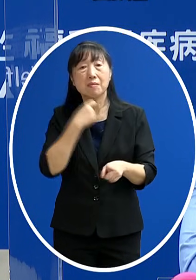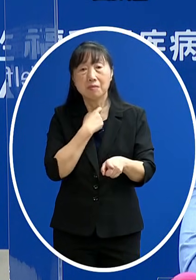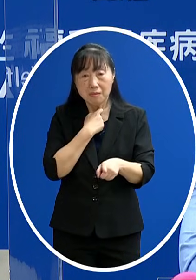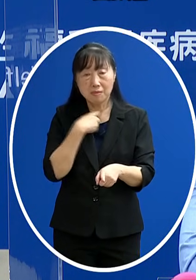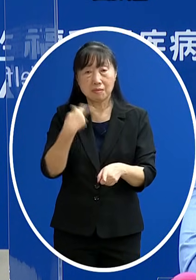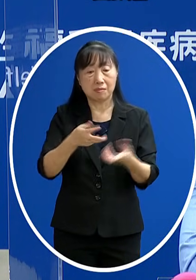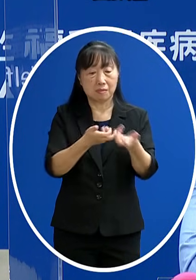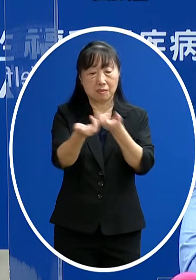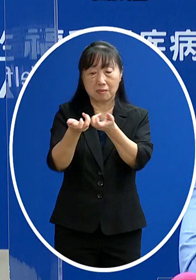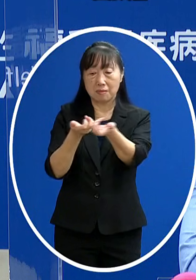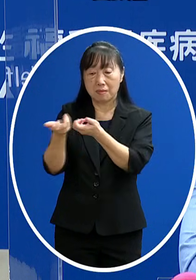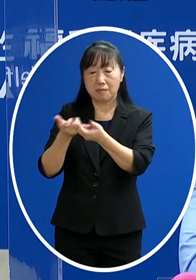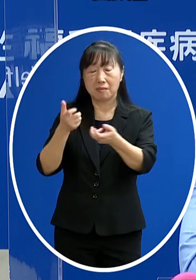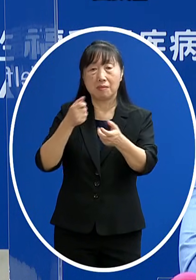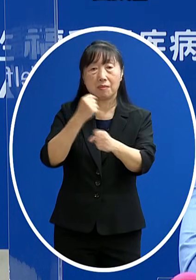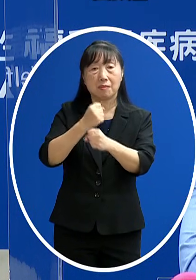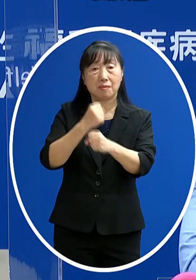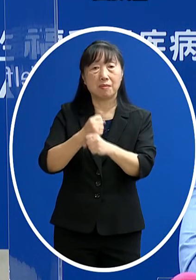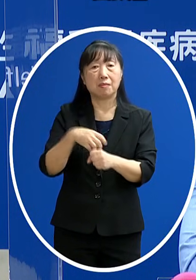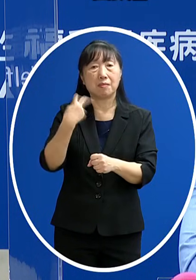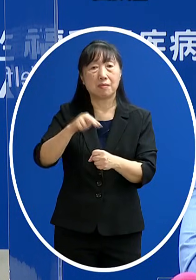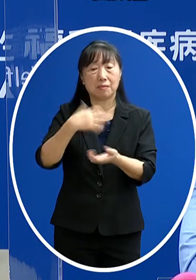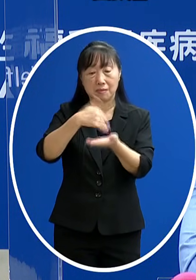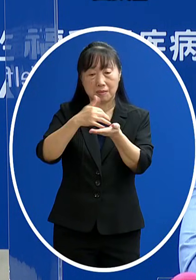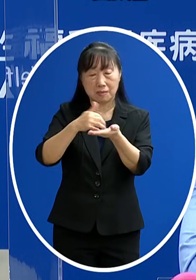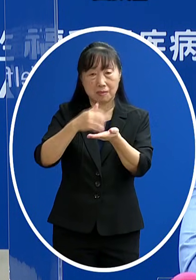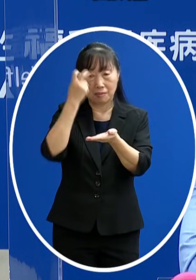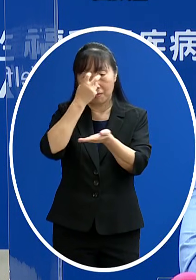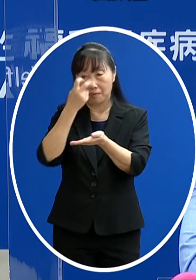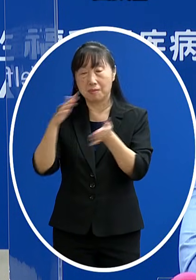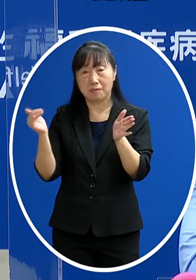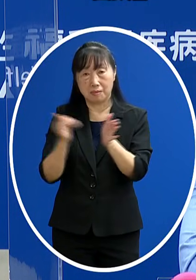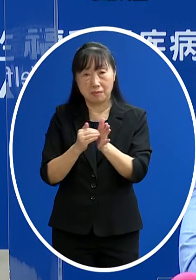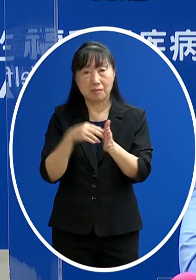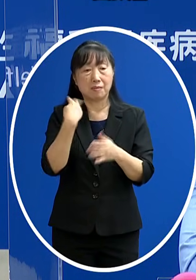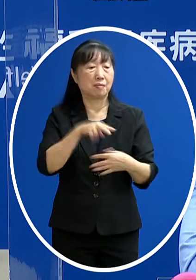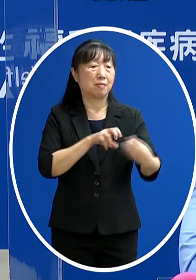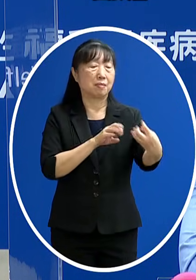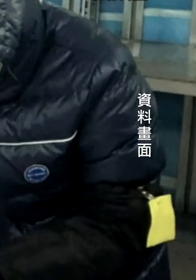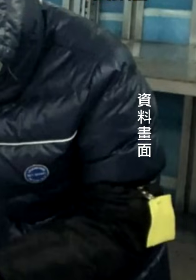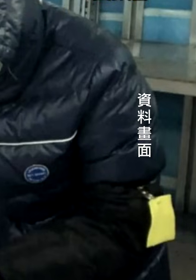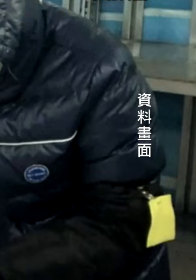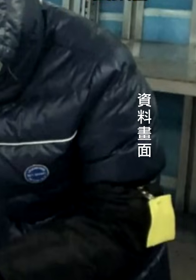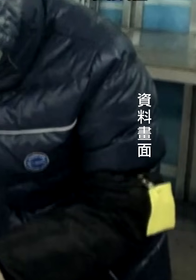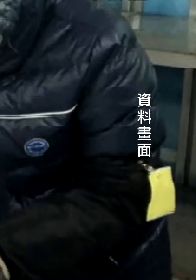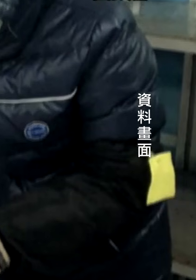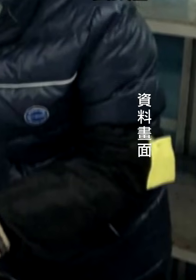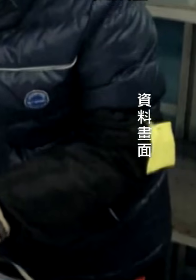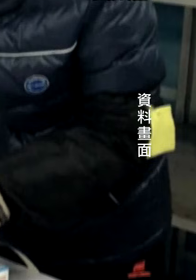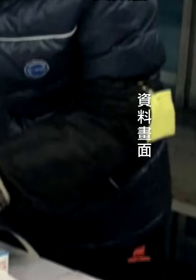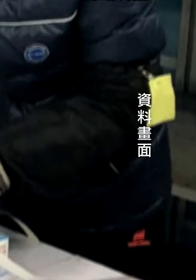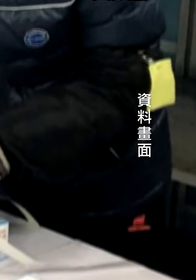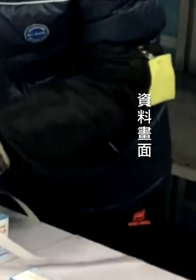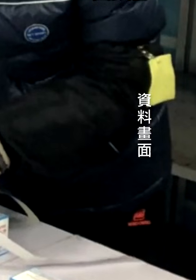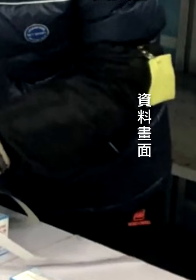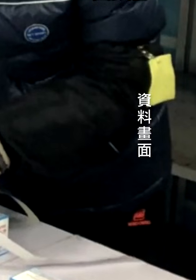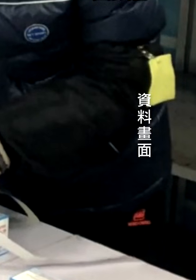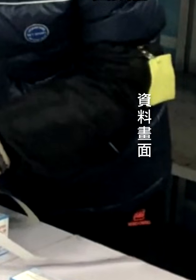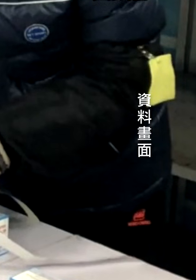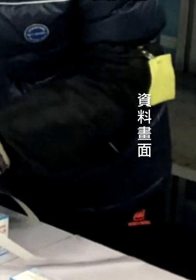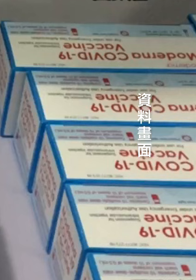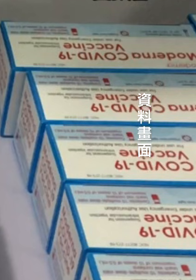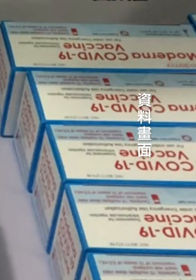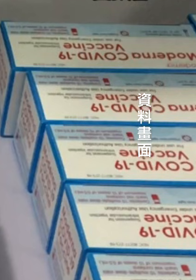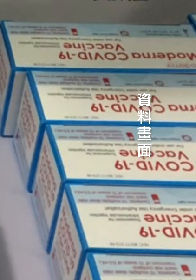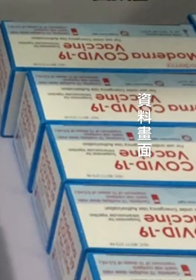先有一个盘整之后哈，那大家在谈的时候才能够比较顺畅。 除了疫苗量产授权令人期待